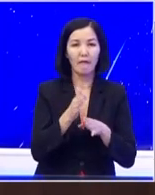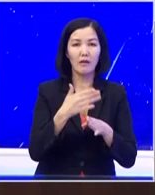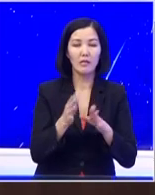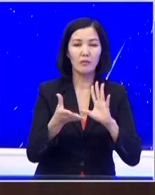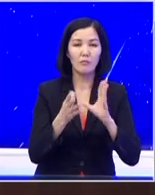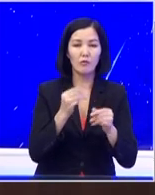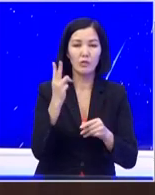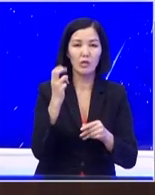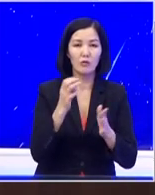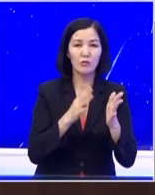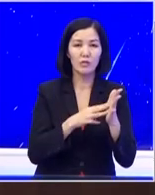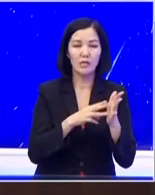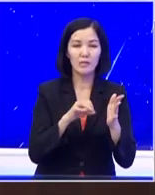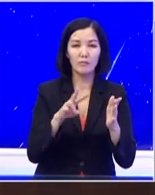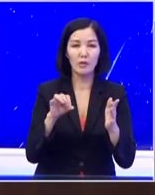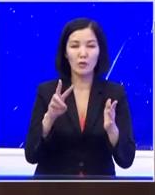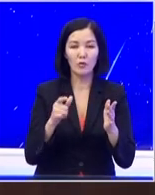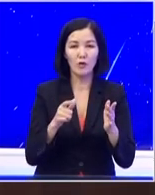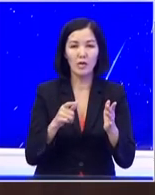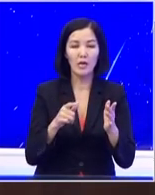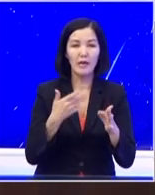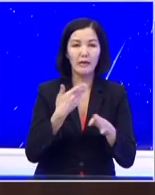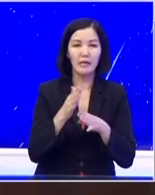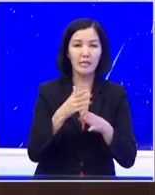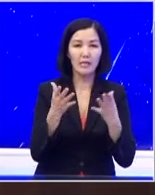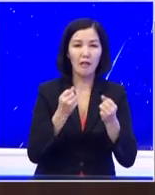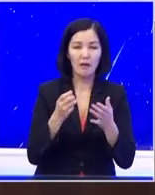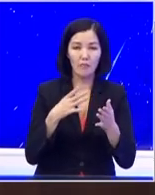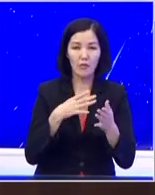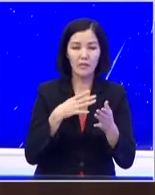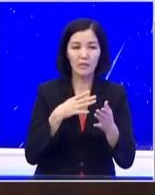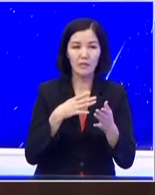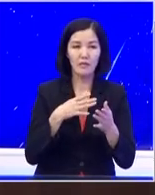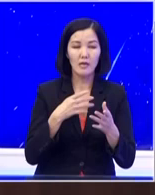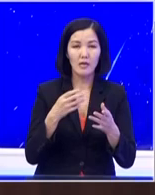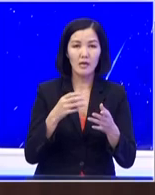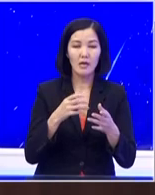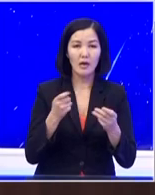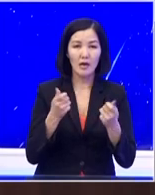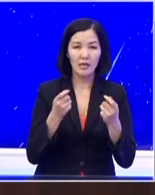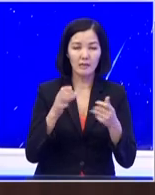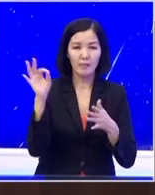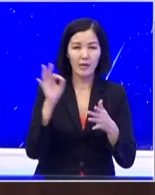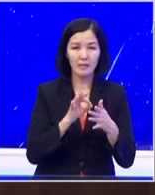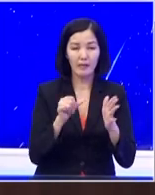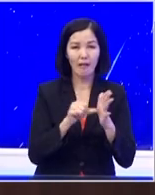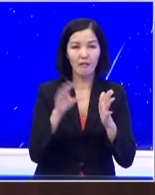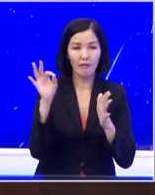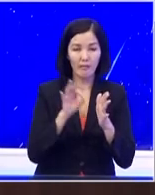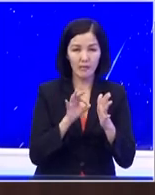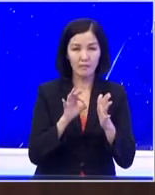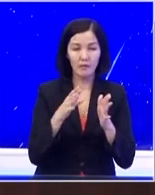бізде 208 миллионға 51 адам кредит алған болатын, аз пайызбен, 6 пайыздықпенен, және